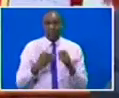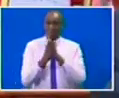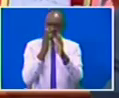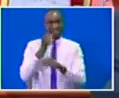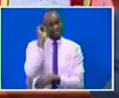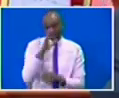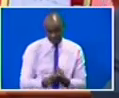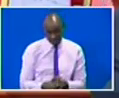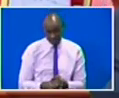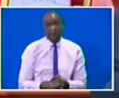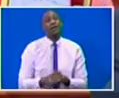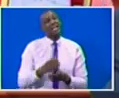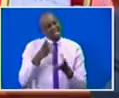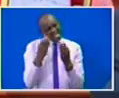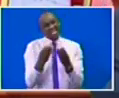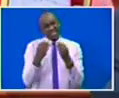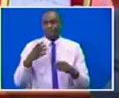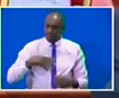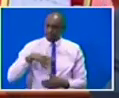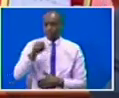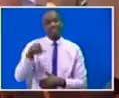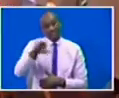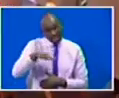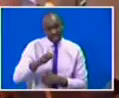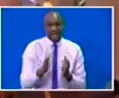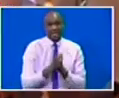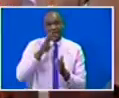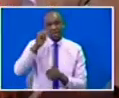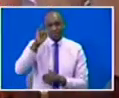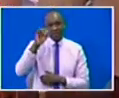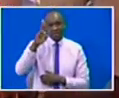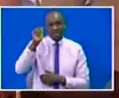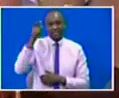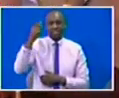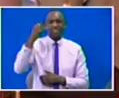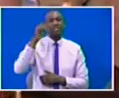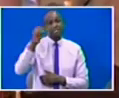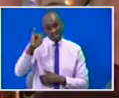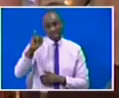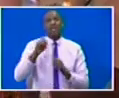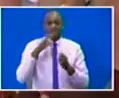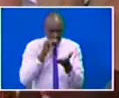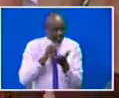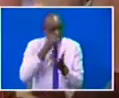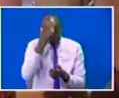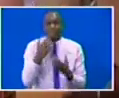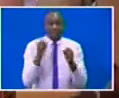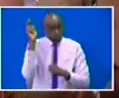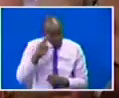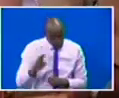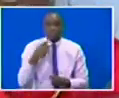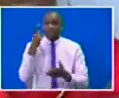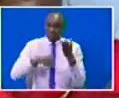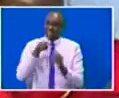kinauli, si rahisi kwa yeyote kufika katika eneo hili la Miritini, na ndio sababu Rais Kenyatta alionekana kupalilia swala